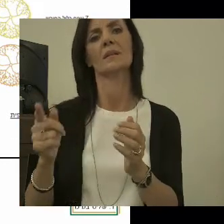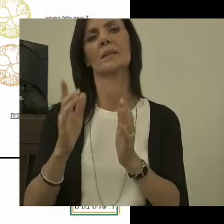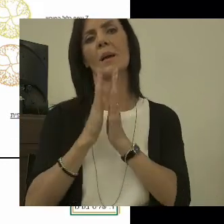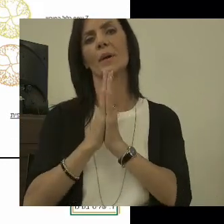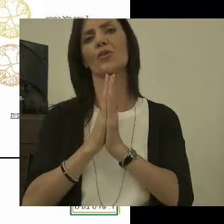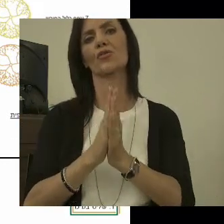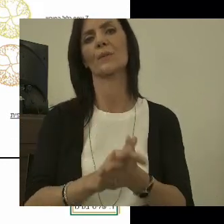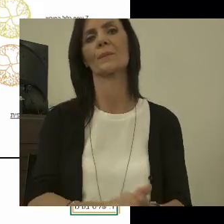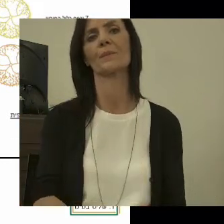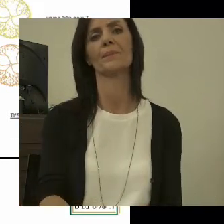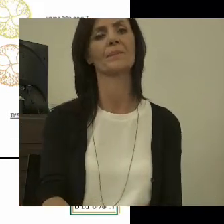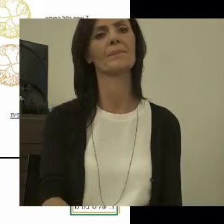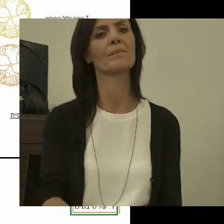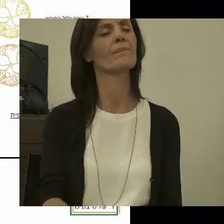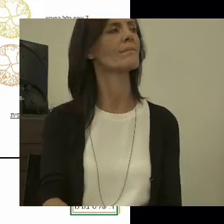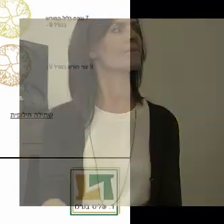הבקשה.